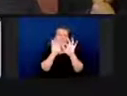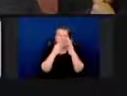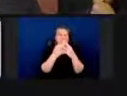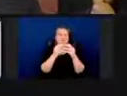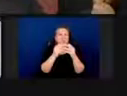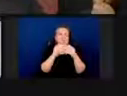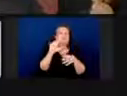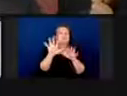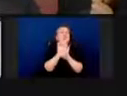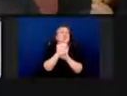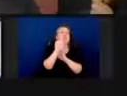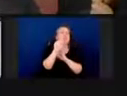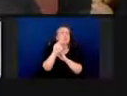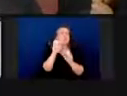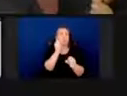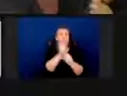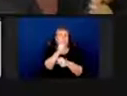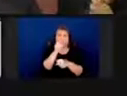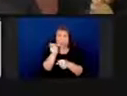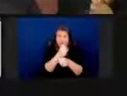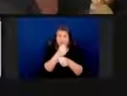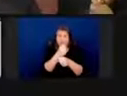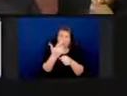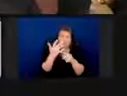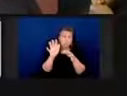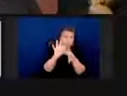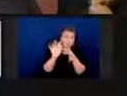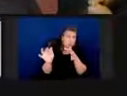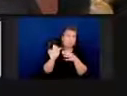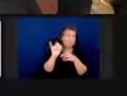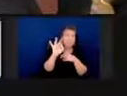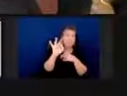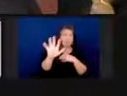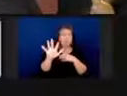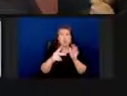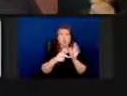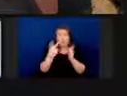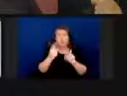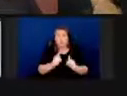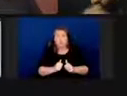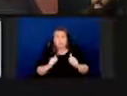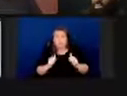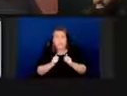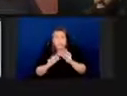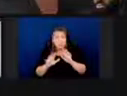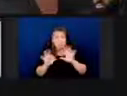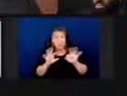نتواصل مع أولياء الأمور، ونقوم